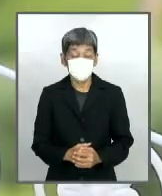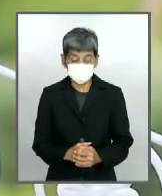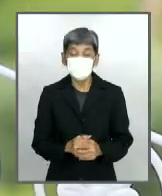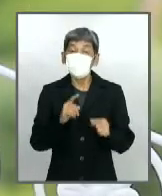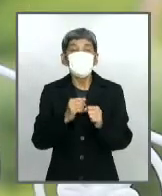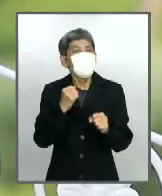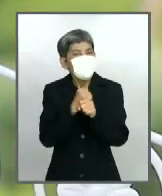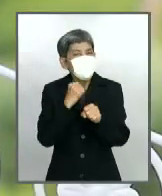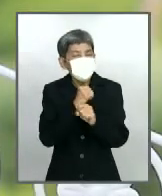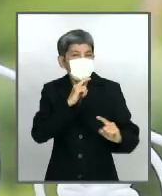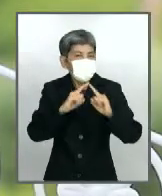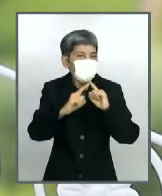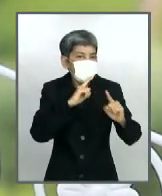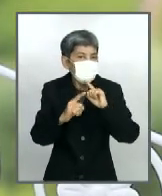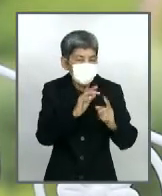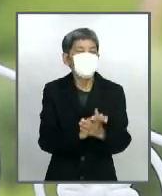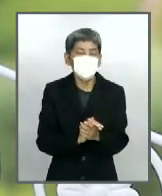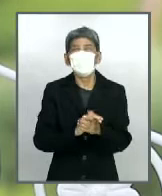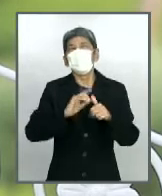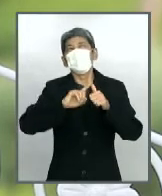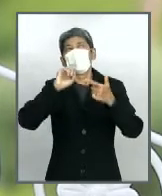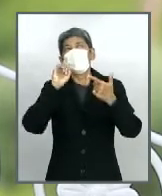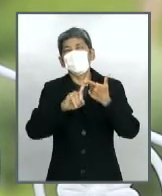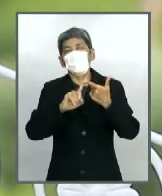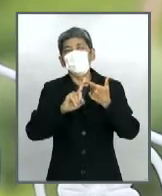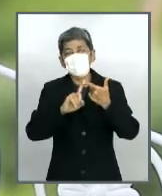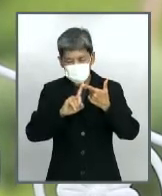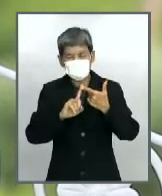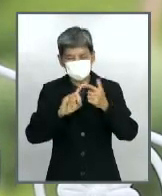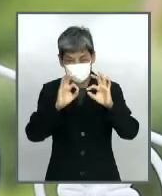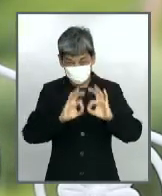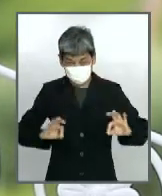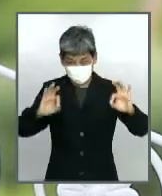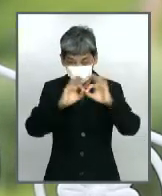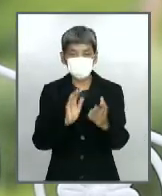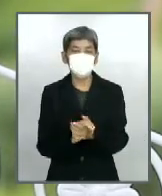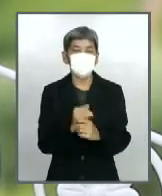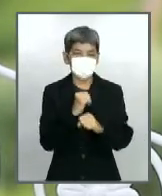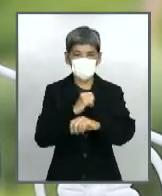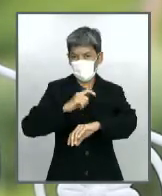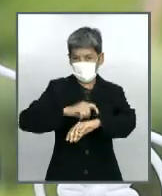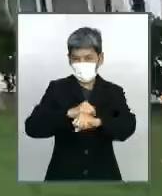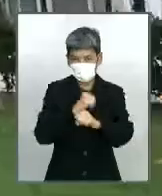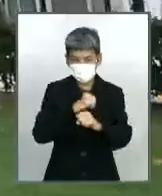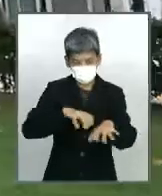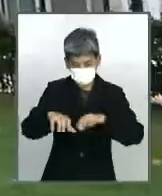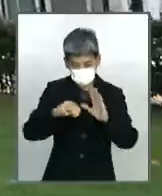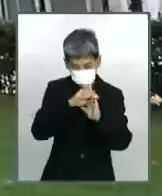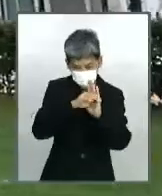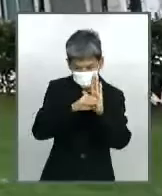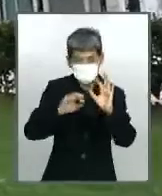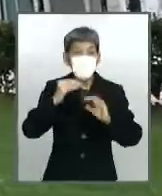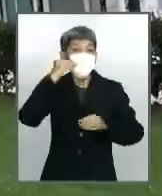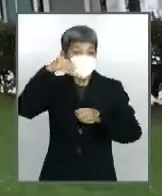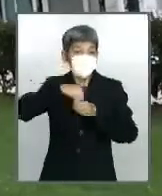ทักษะเรื่องการสื่อสารอย่างนึงแล้วก็ทักษะที่สำคัญอีกด้านหนึ่งคือเรื่องทักษะด้านเวลาค่ะการจัดการเวลาสำ